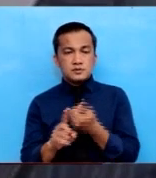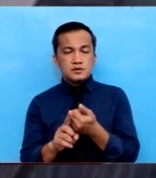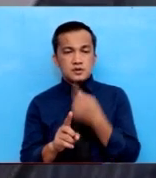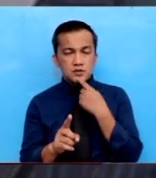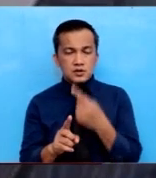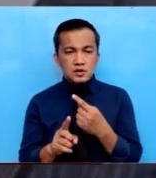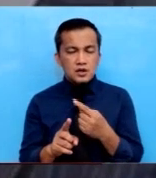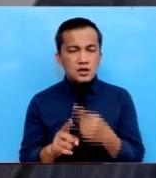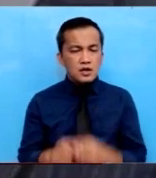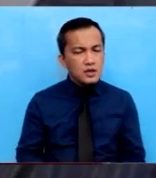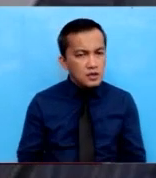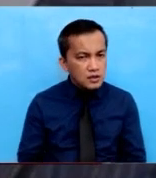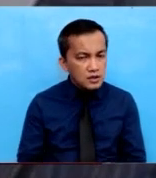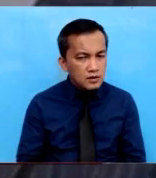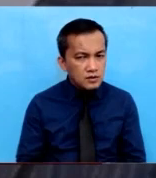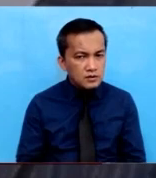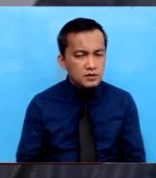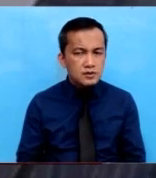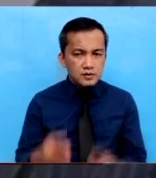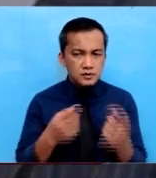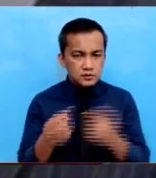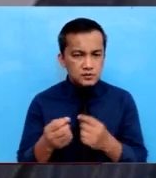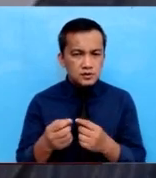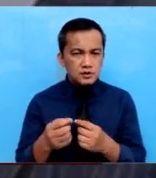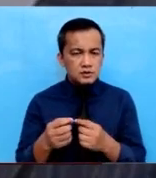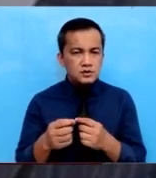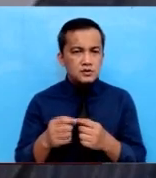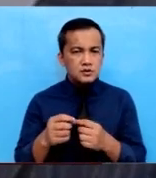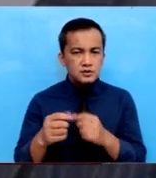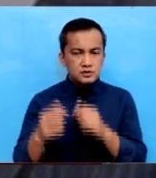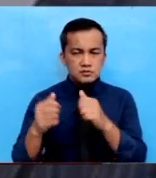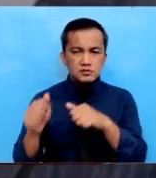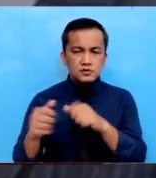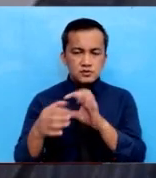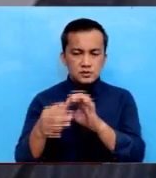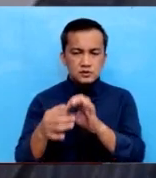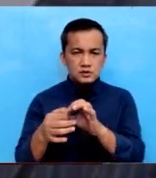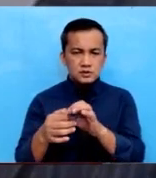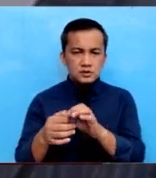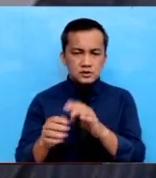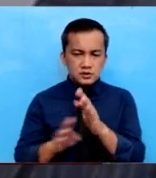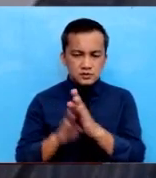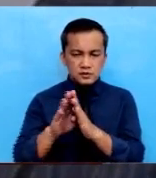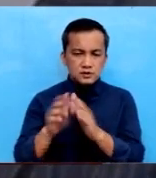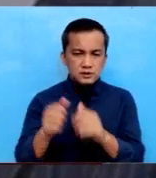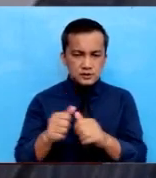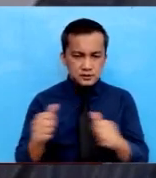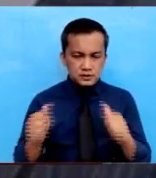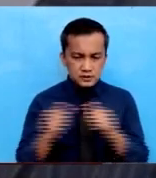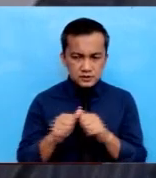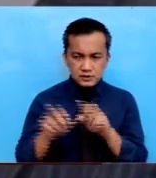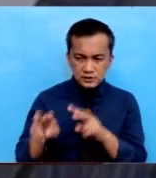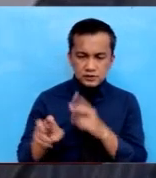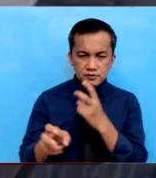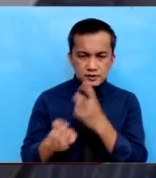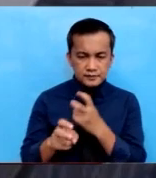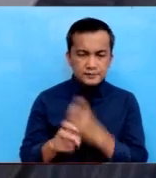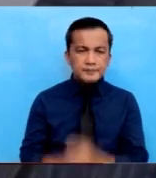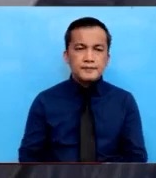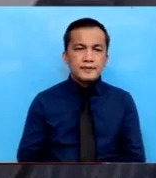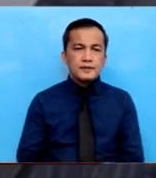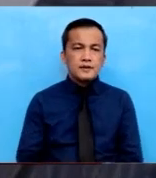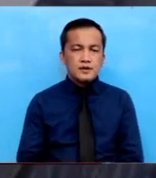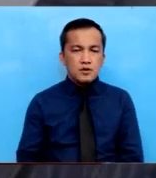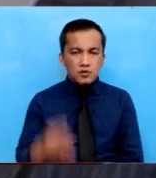na magsagawa ng unilateral development sa area na yan, sa tingin ko ay may kahirapan. Dahil nga ang